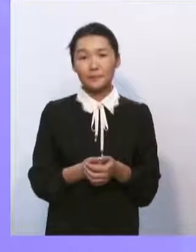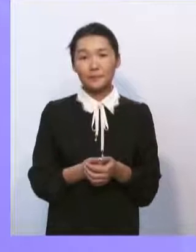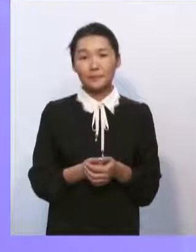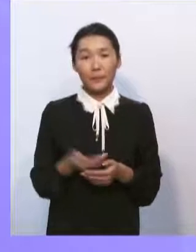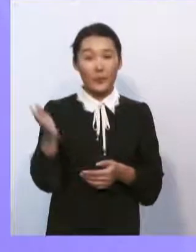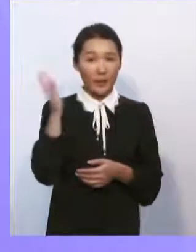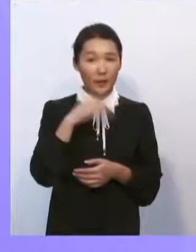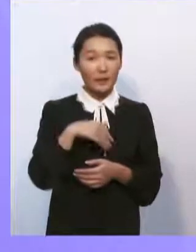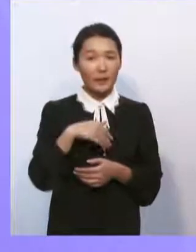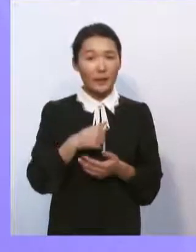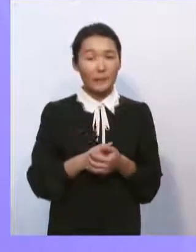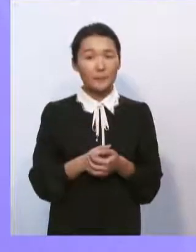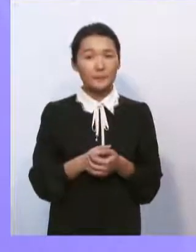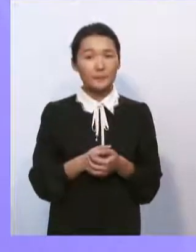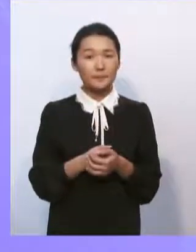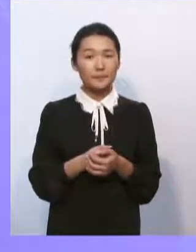Келгиле.